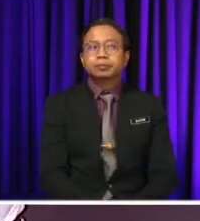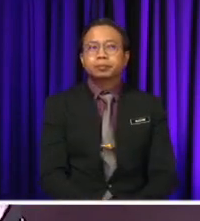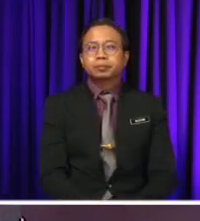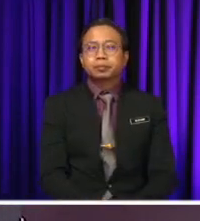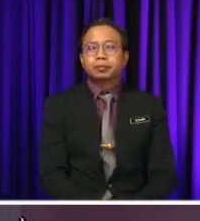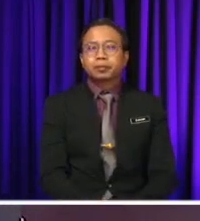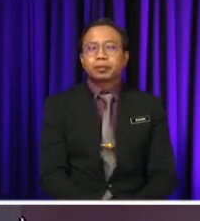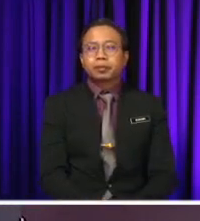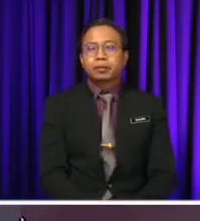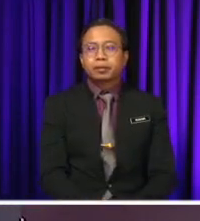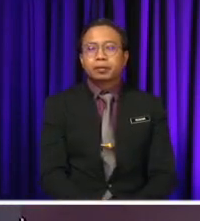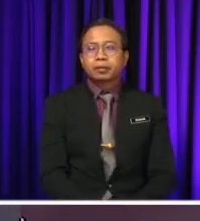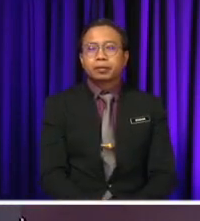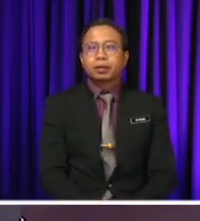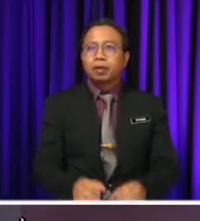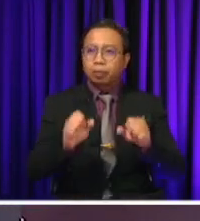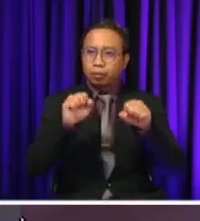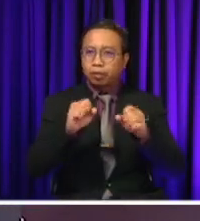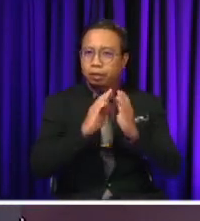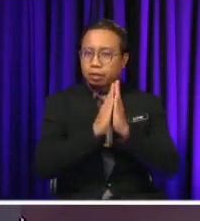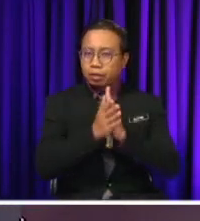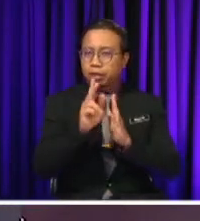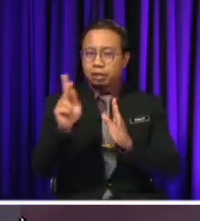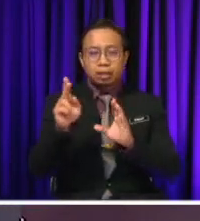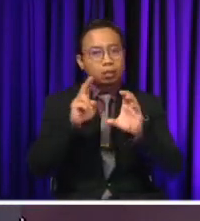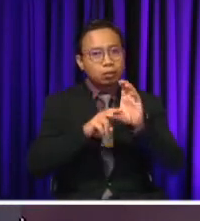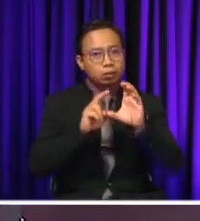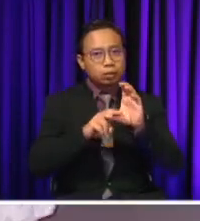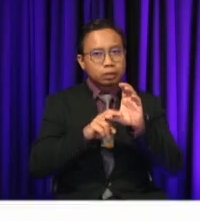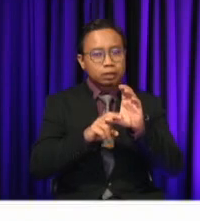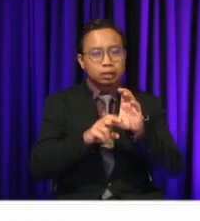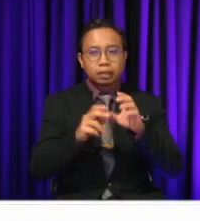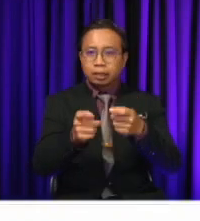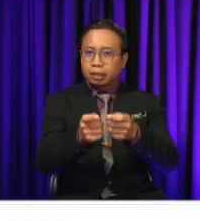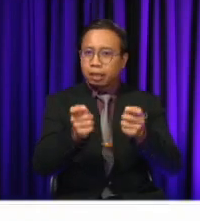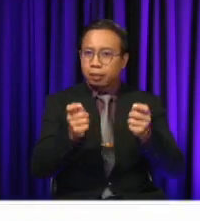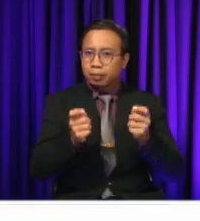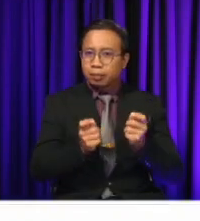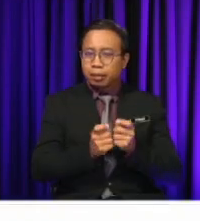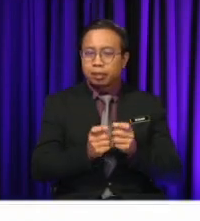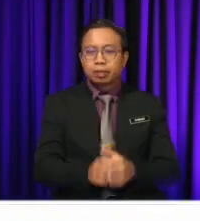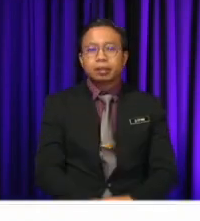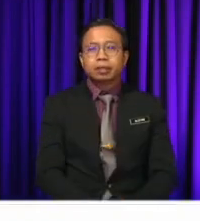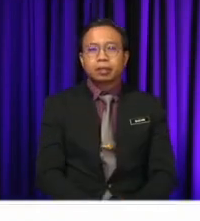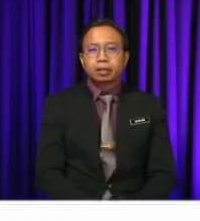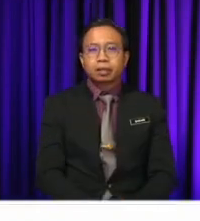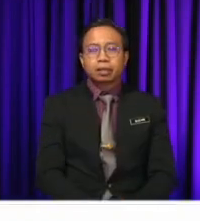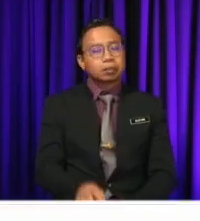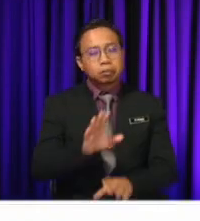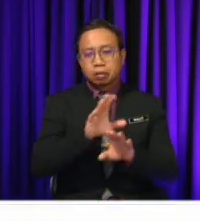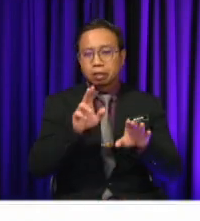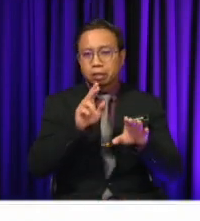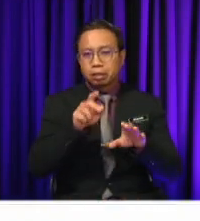dia boleh dijadikan krusi Taman kalau kita letak dekat luar dia kalis air